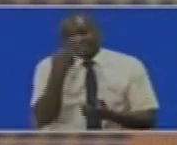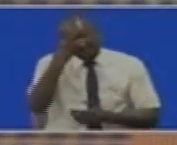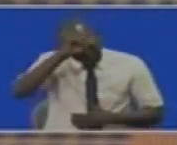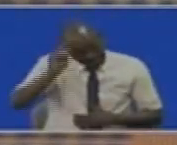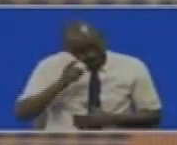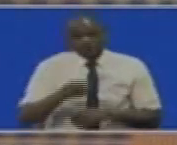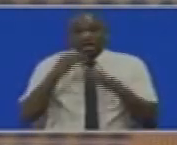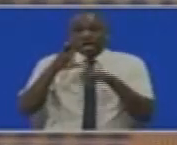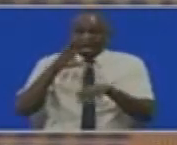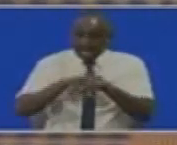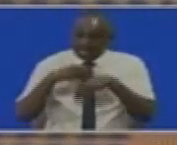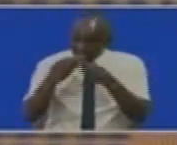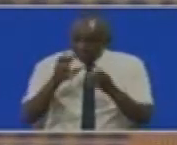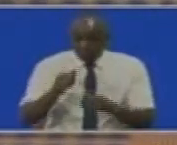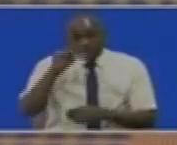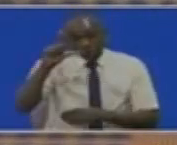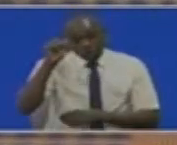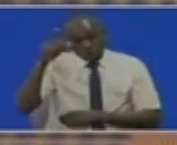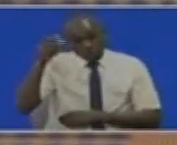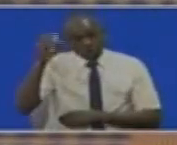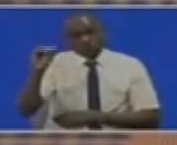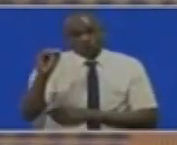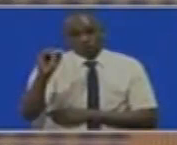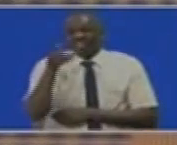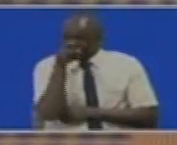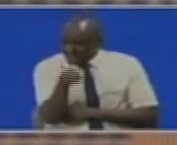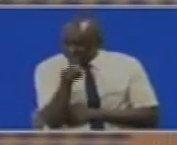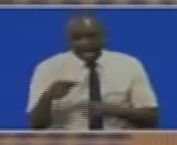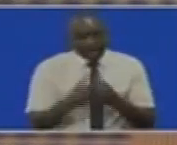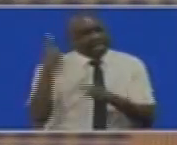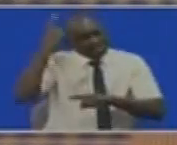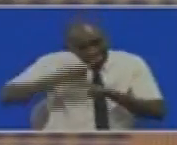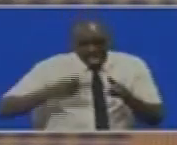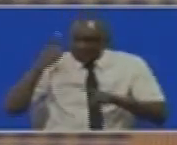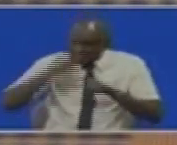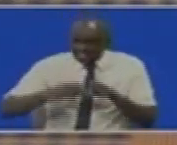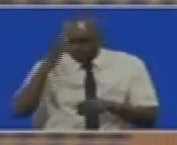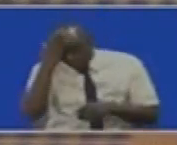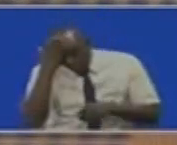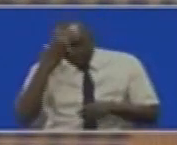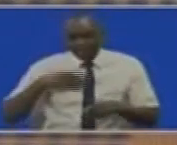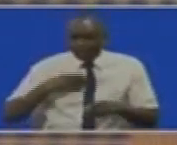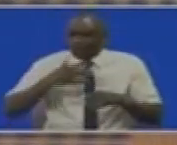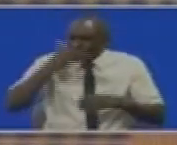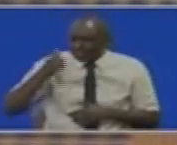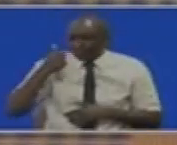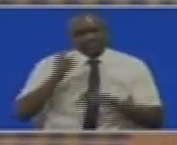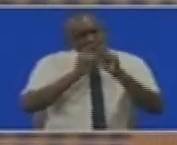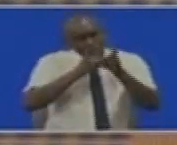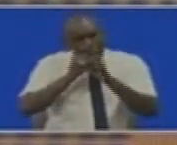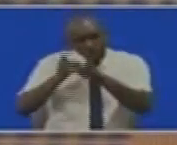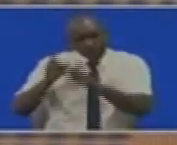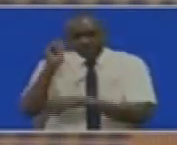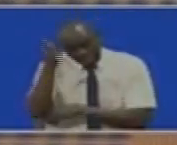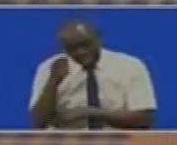tatu kutoka kwa hazina ya Loto. Tuzo hizo ambazo hufanyika kila mwaka kuwatambua wana michezo ambao wamefanya vema humu